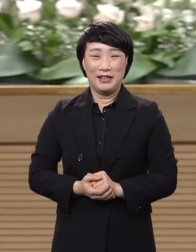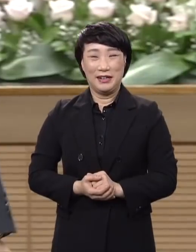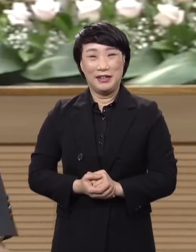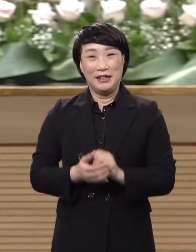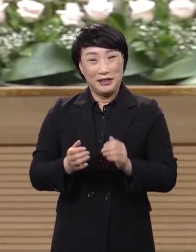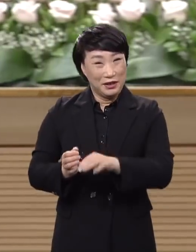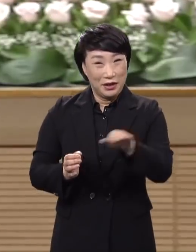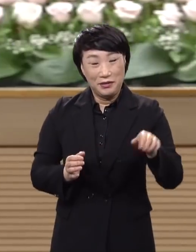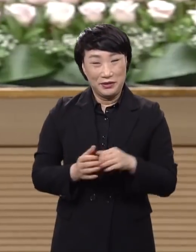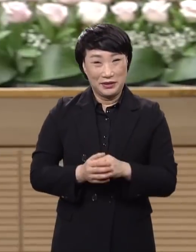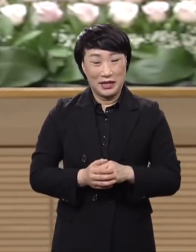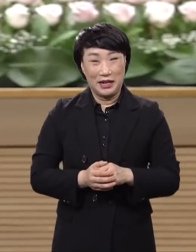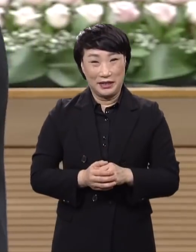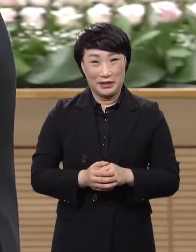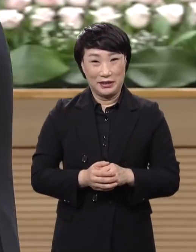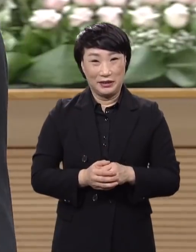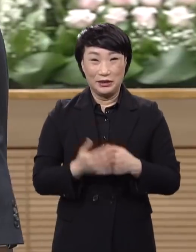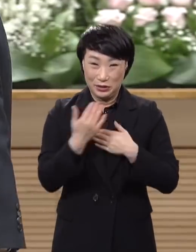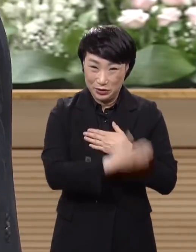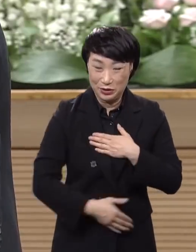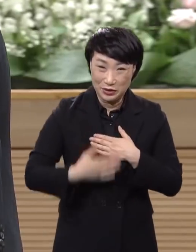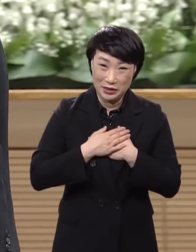이 땅에서 밥 먹고